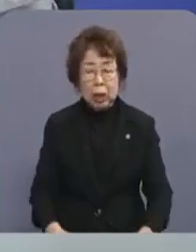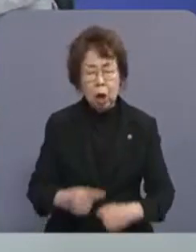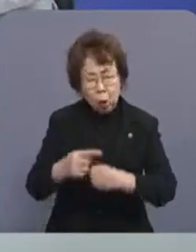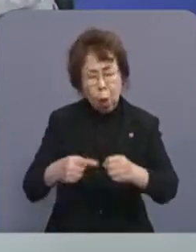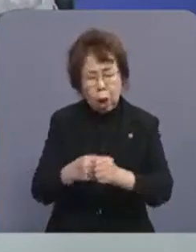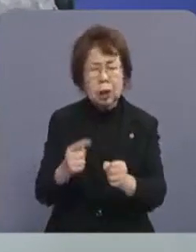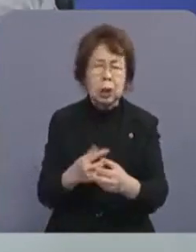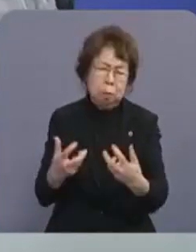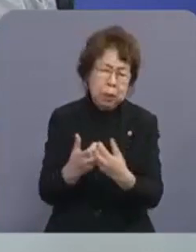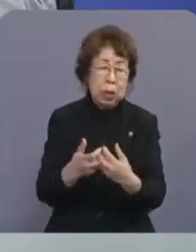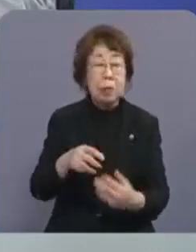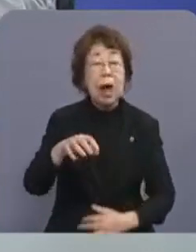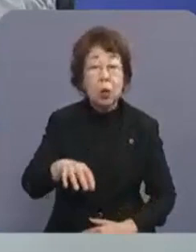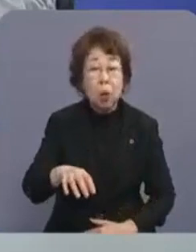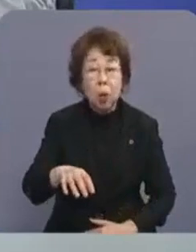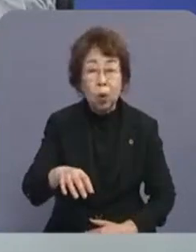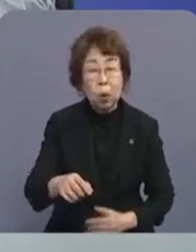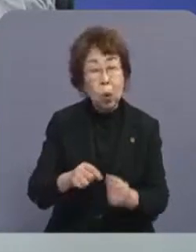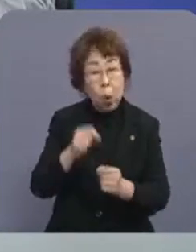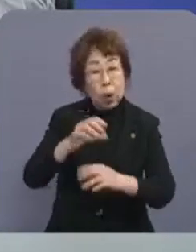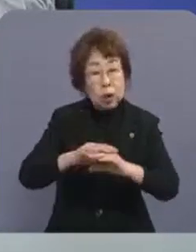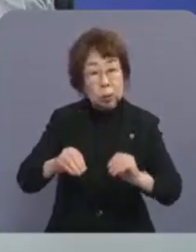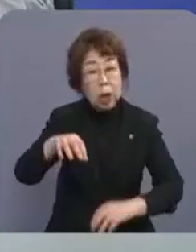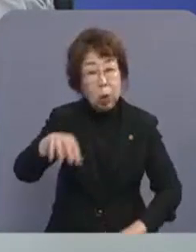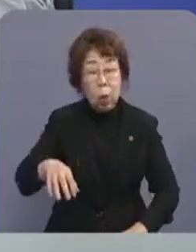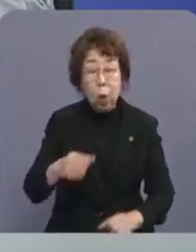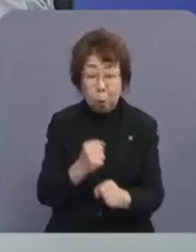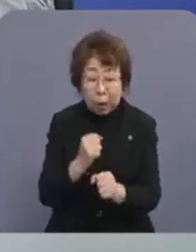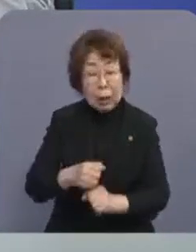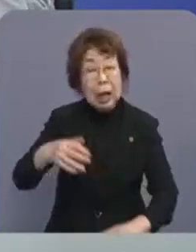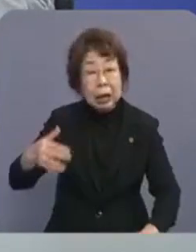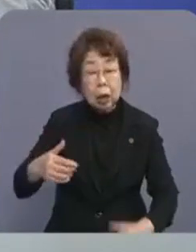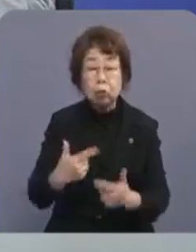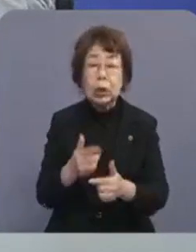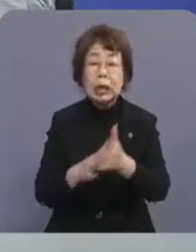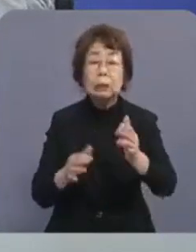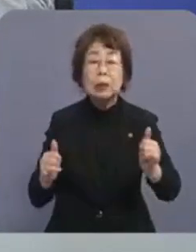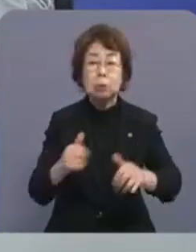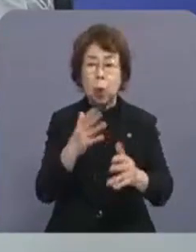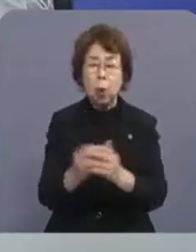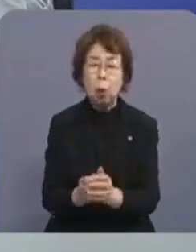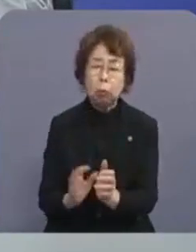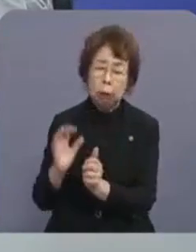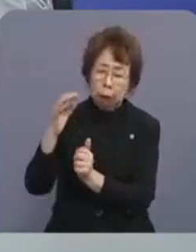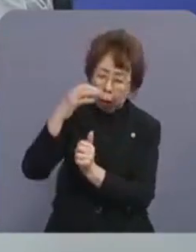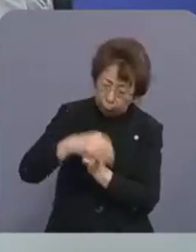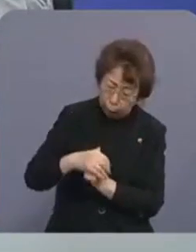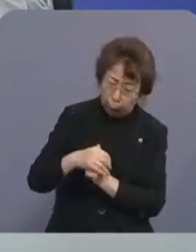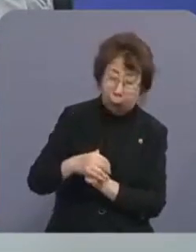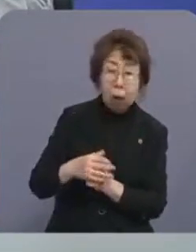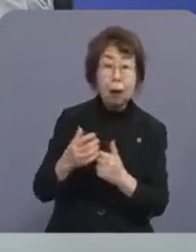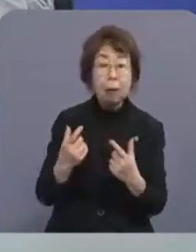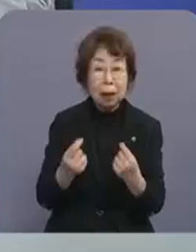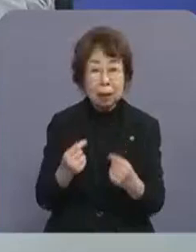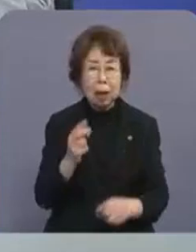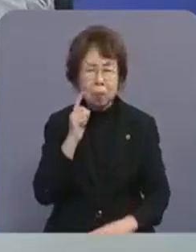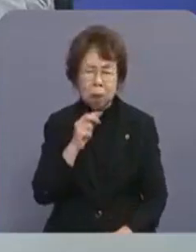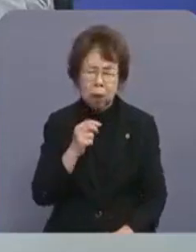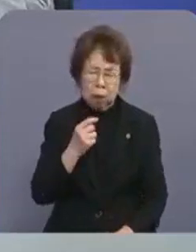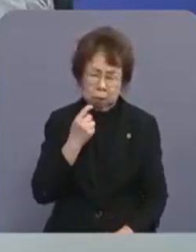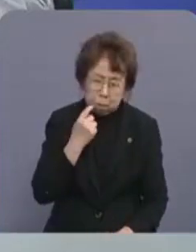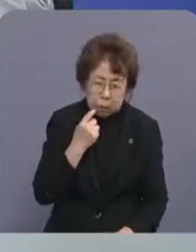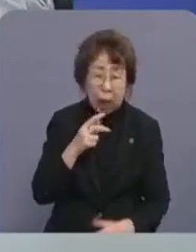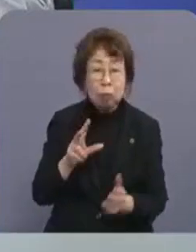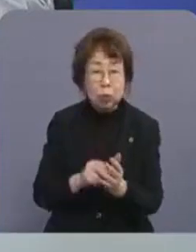밀집 지역인데이 연구 처분장이 마련되지 않으면은 결국 뭐 부산 시민들이 또 안고 있어야 될 그런 심각한 상황